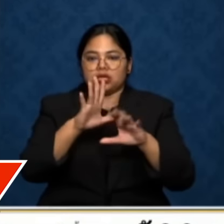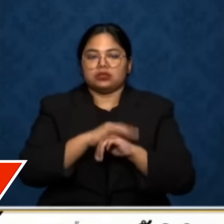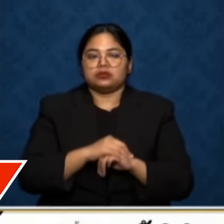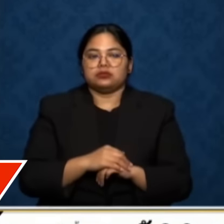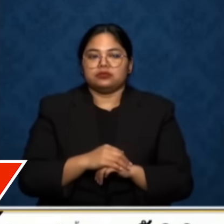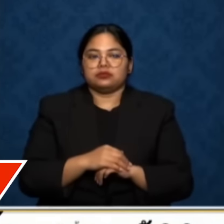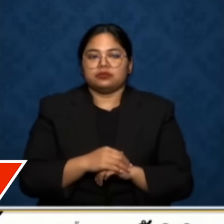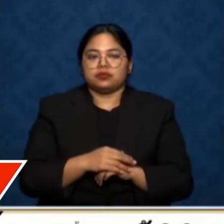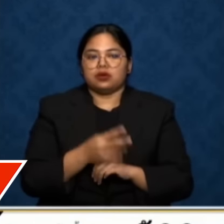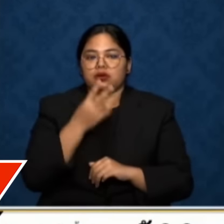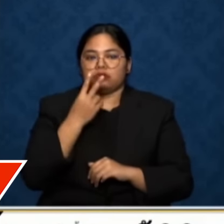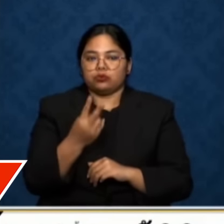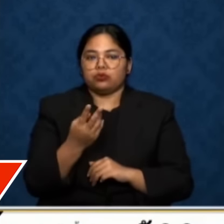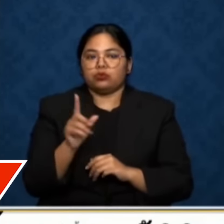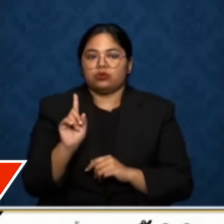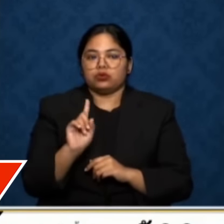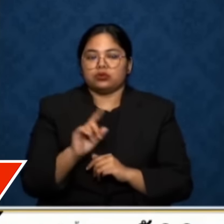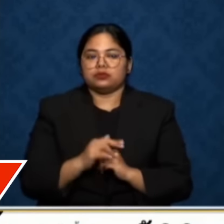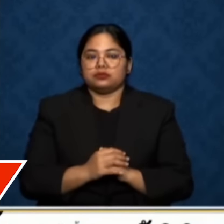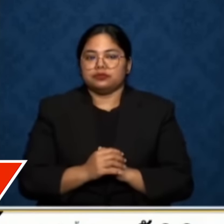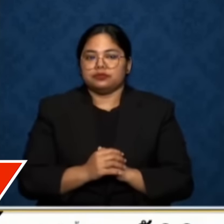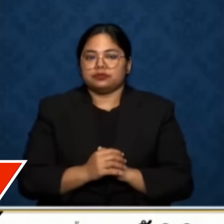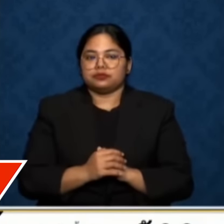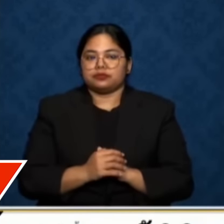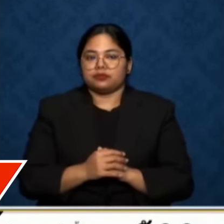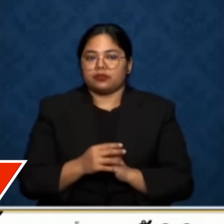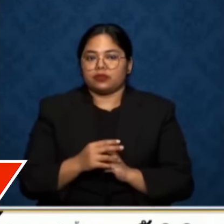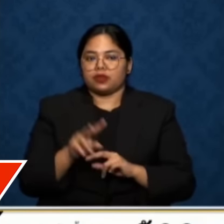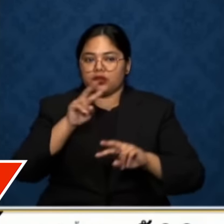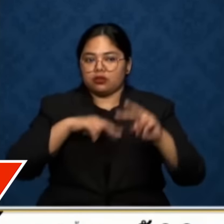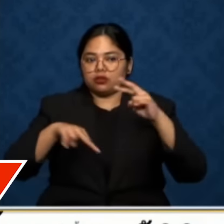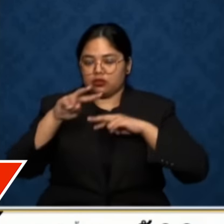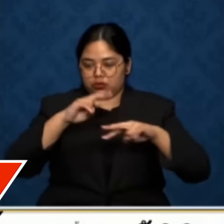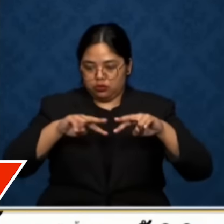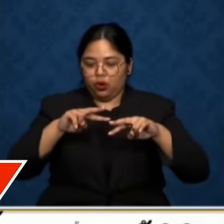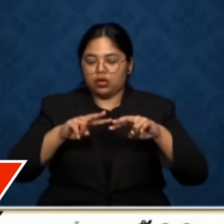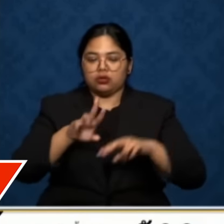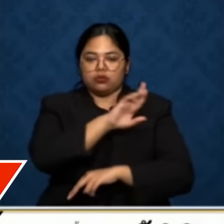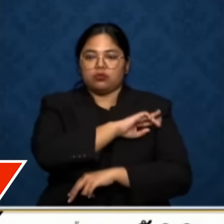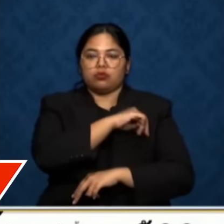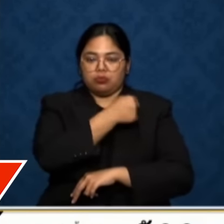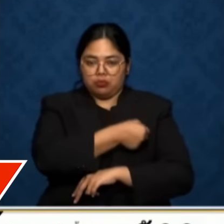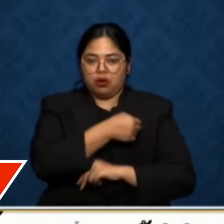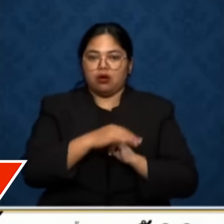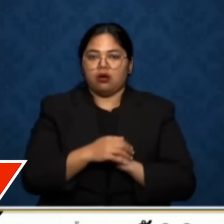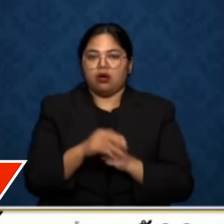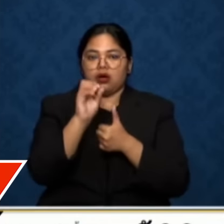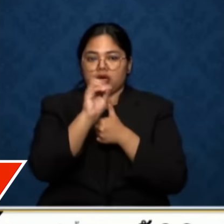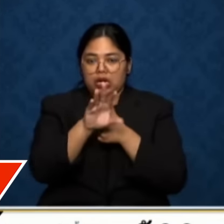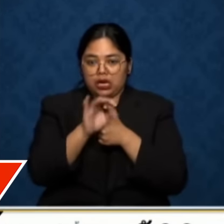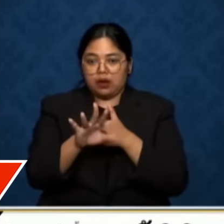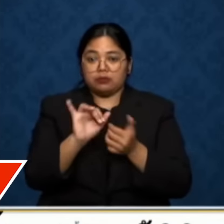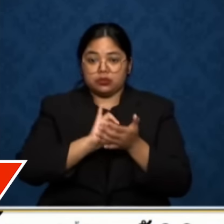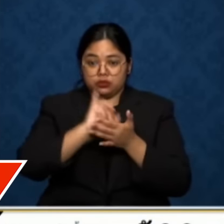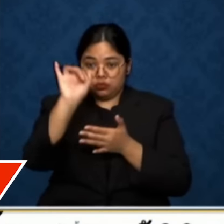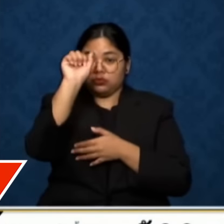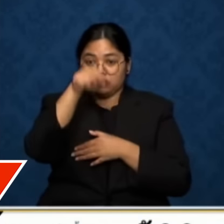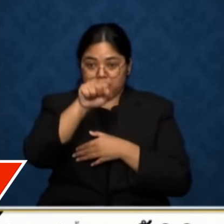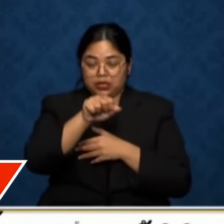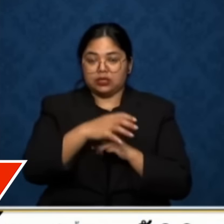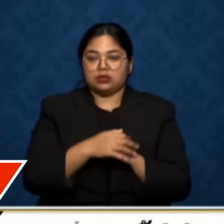ทีนี้อยากให้ท่านรัฐมนตรีเนี่ยนะครับช่วยไปตรวจสอบคุณหมอด้วยว่าแนะนำคนไข้อย่างถูกต้องหรือไม่2ประเด็น